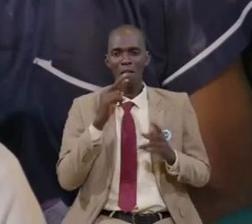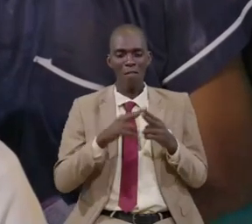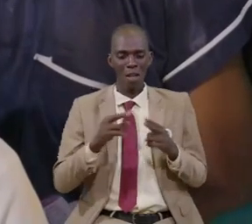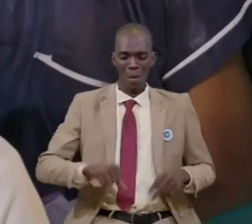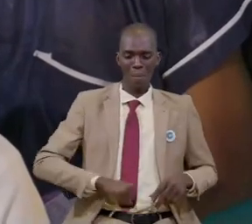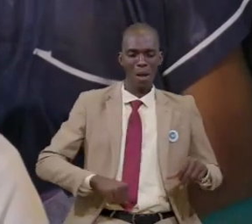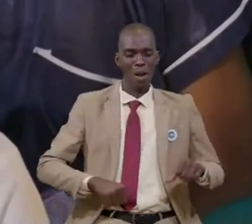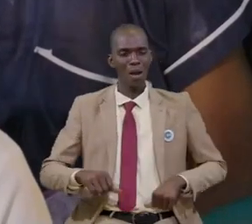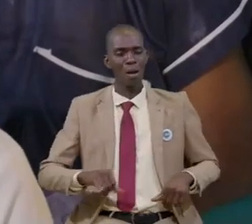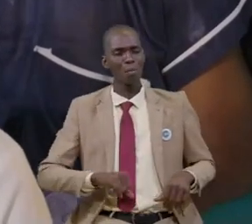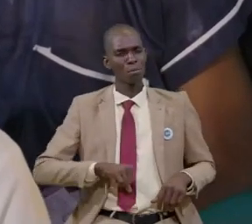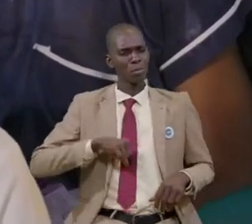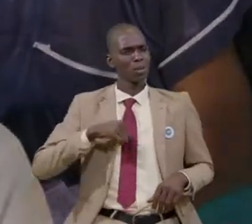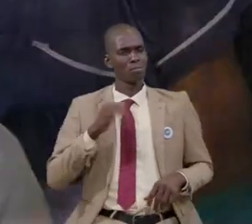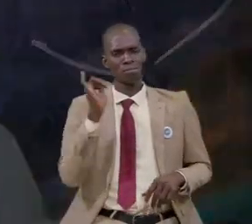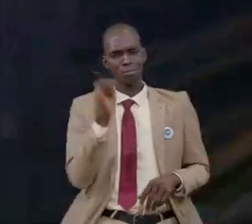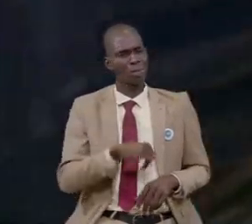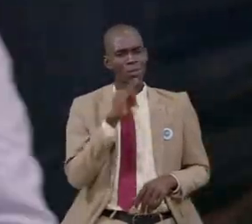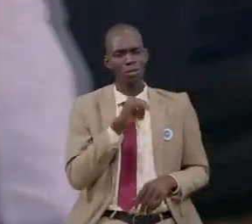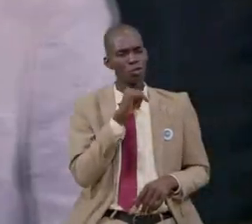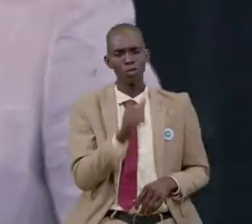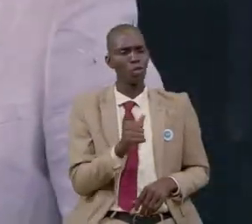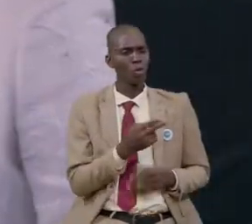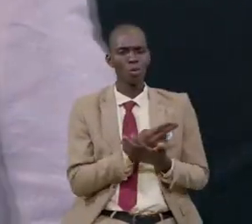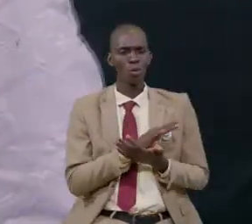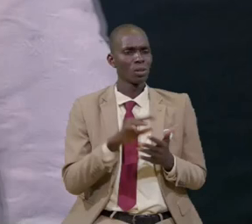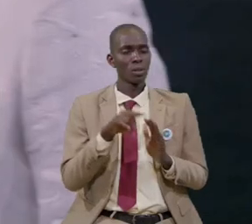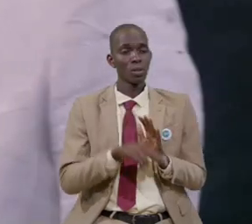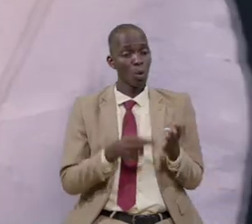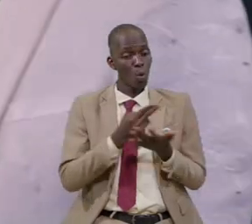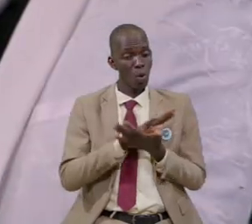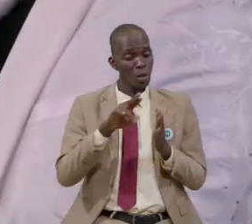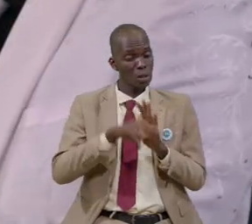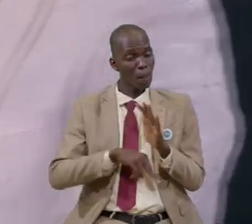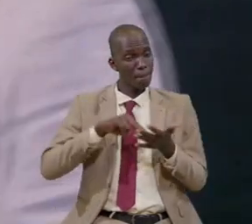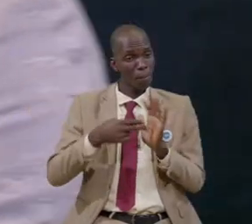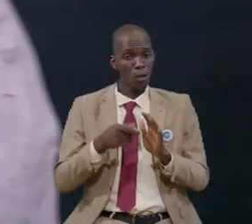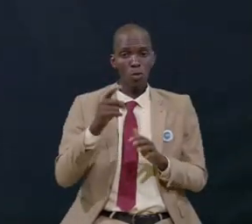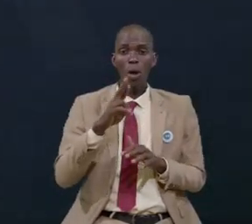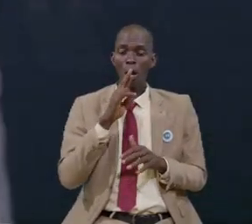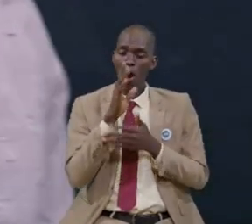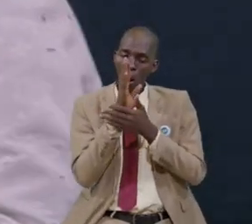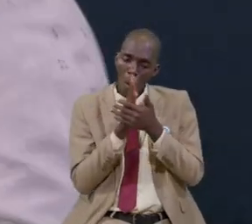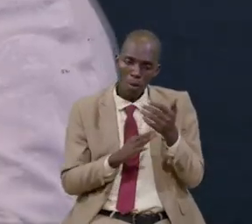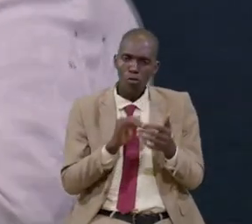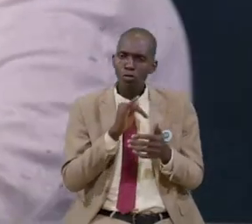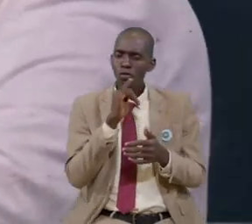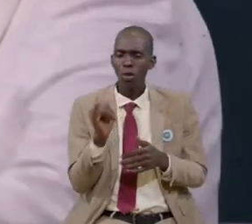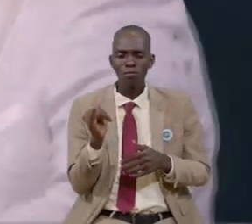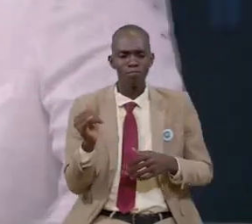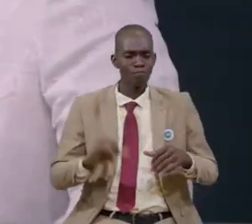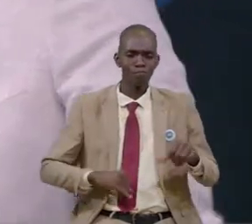pas le salut. La sainteté devant le Seigneur veut dire que vous êtes humble et non hautain. Vous